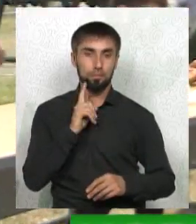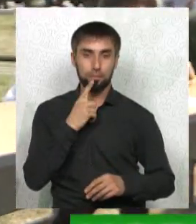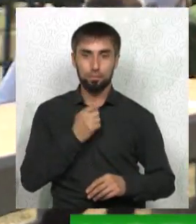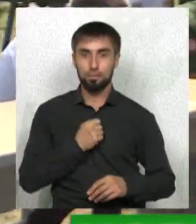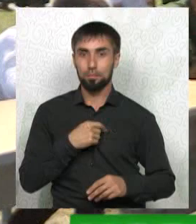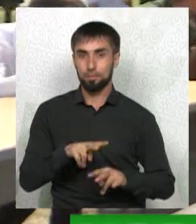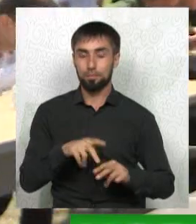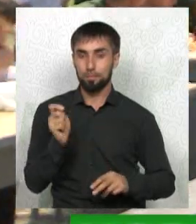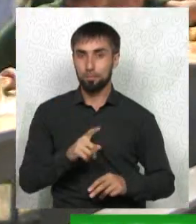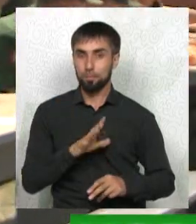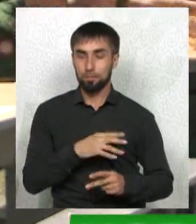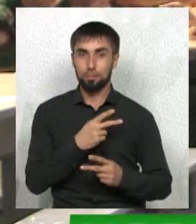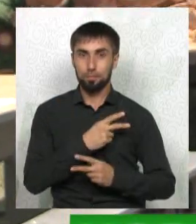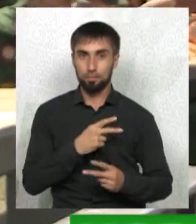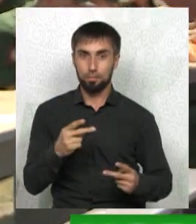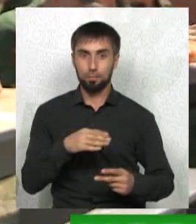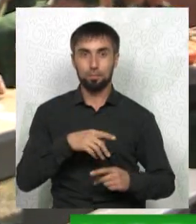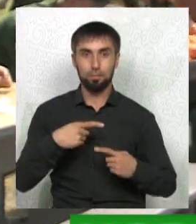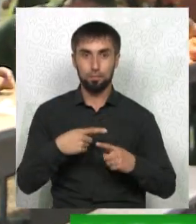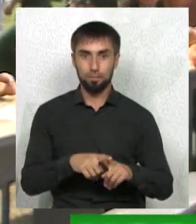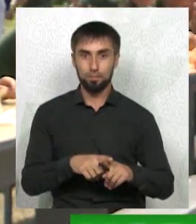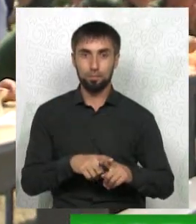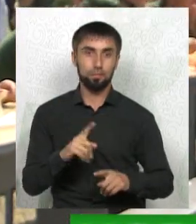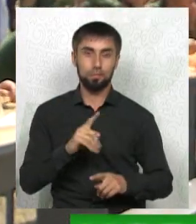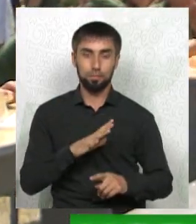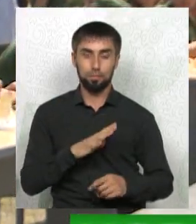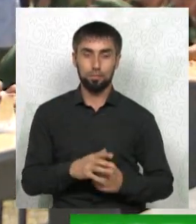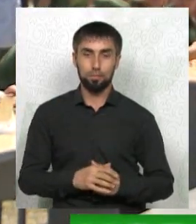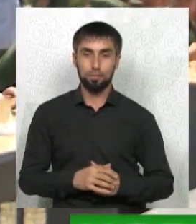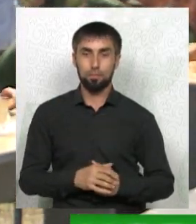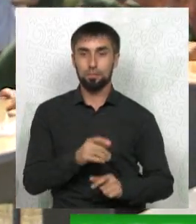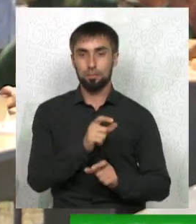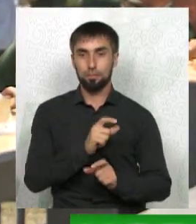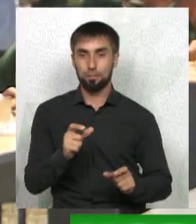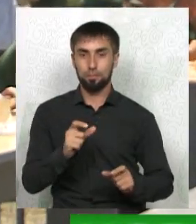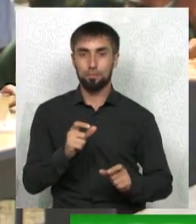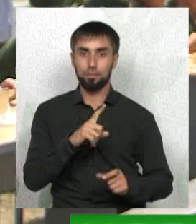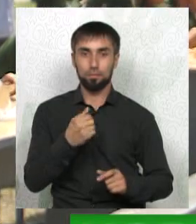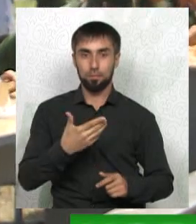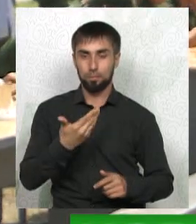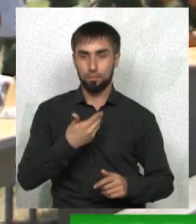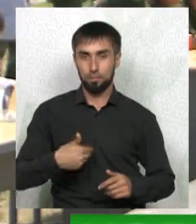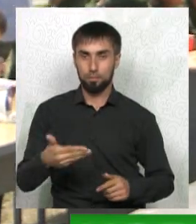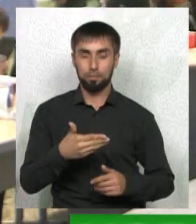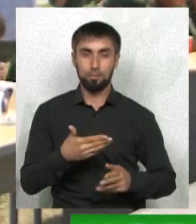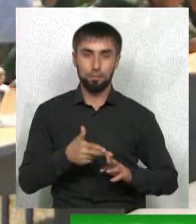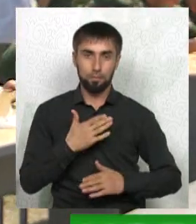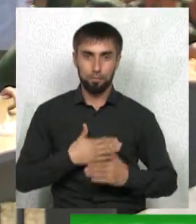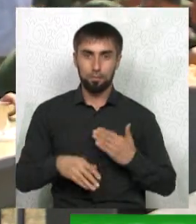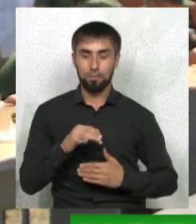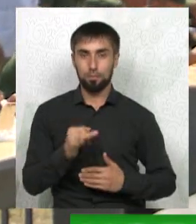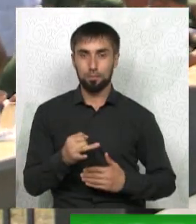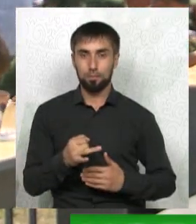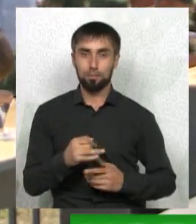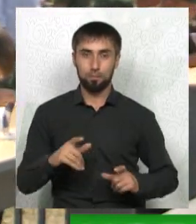сюда приехали, чтобы посмотреть технику, чтобы люди за нас обрадовались